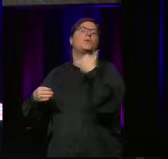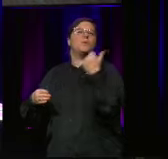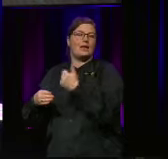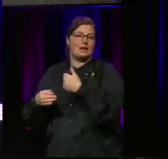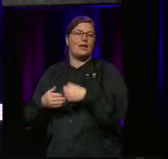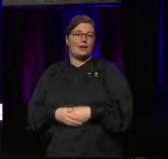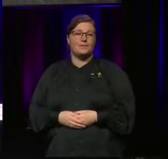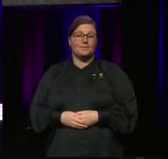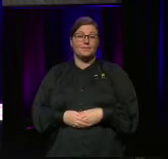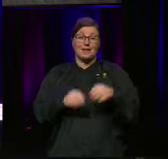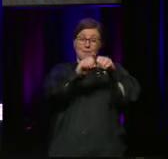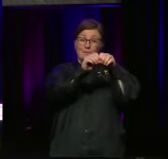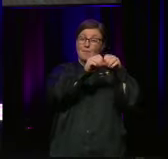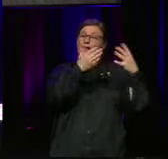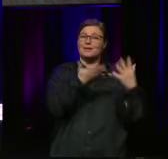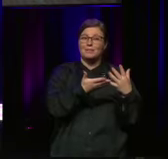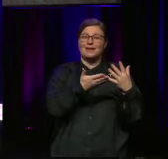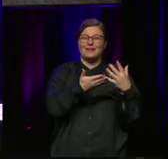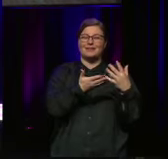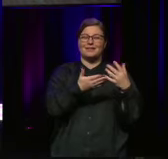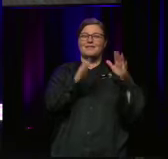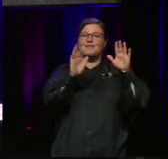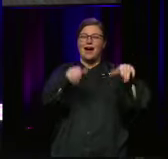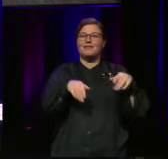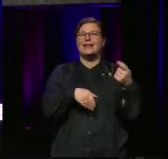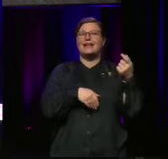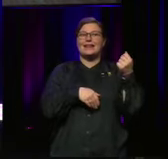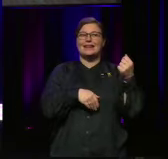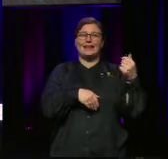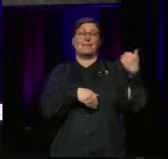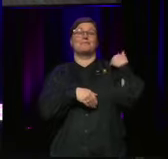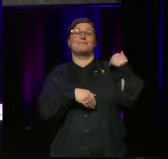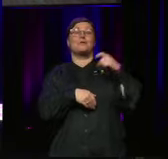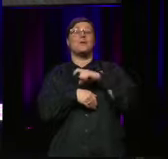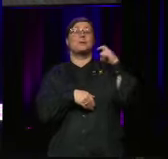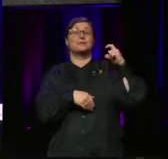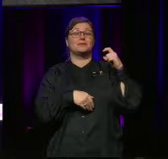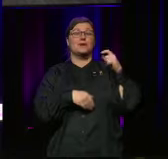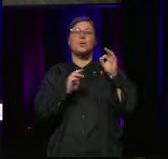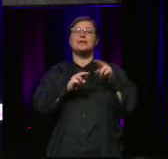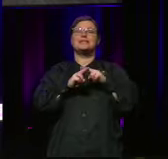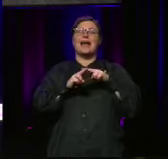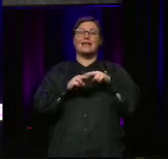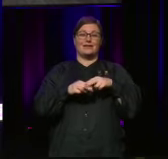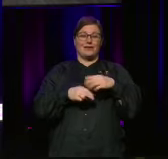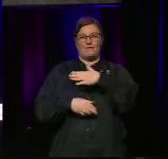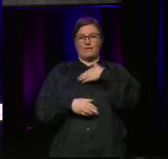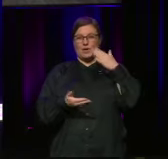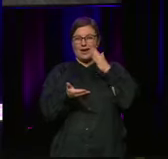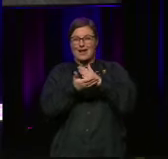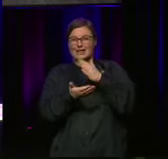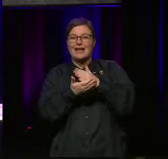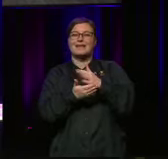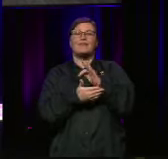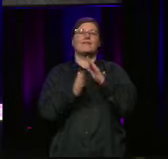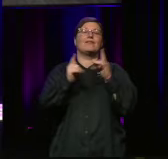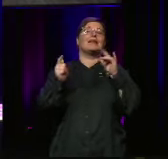Pandemin har lite grann gett en försmak på hur det är att få fri- och rättigheter inskränkta. Det finns